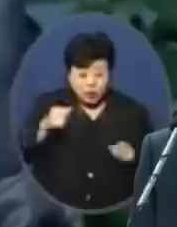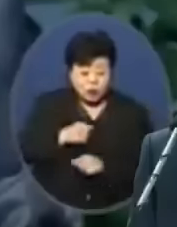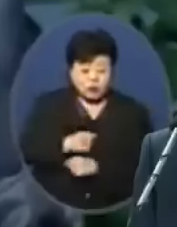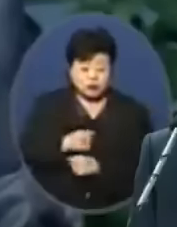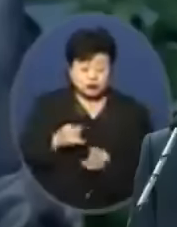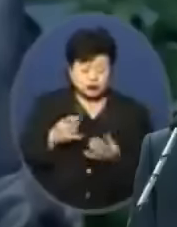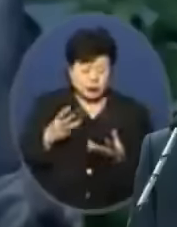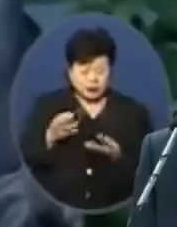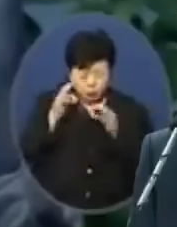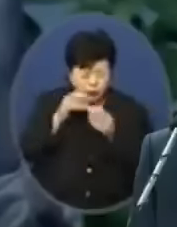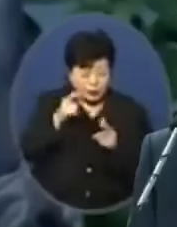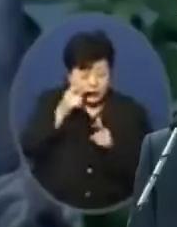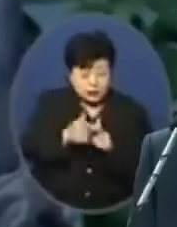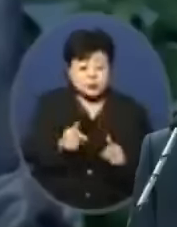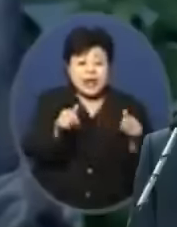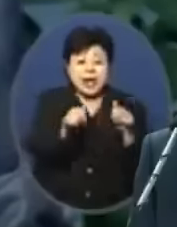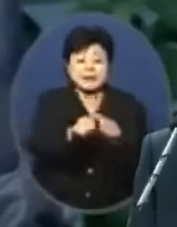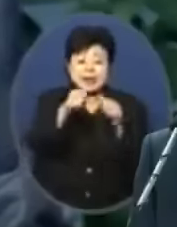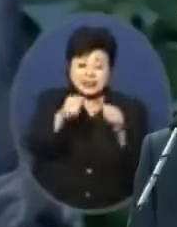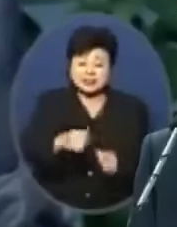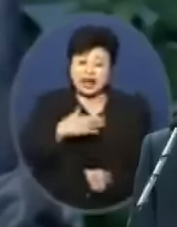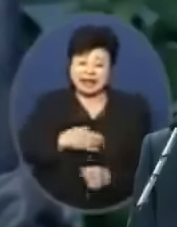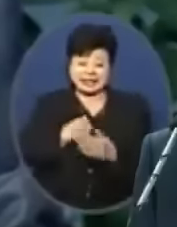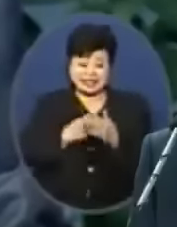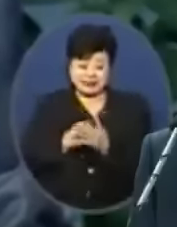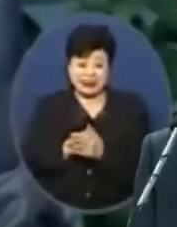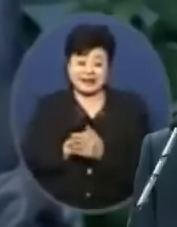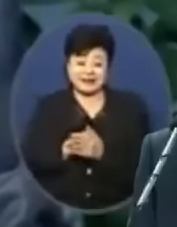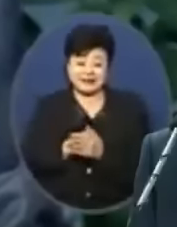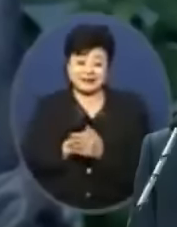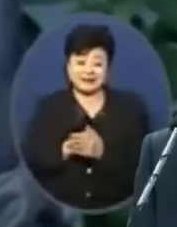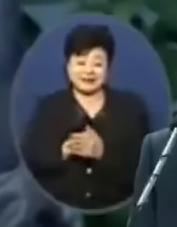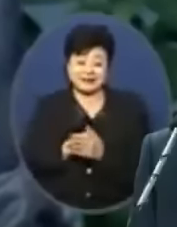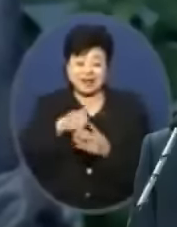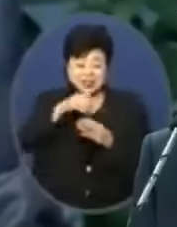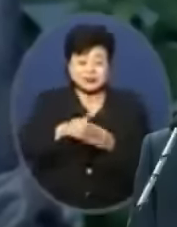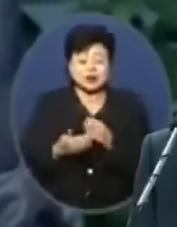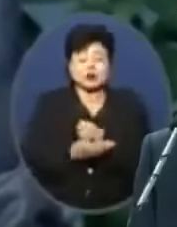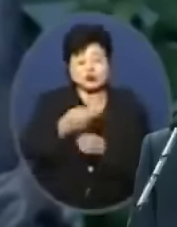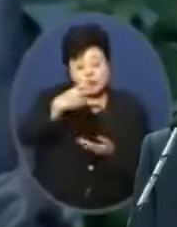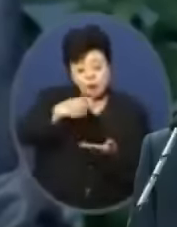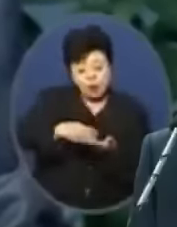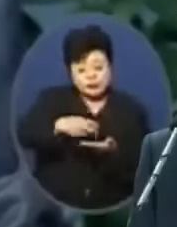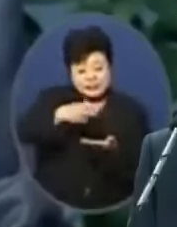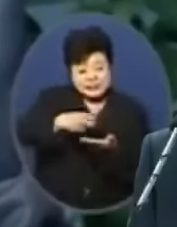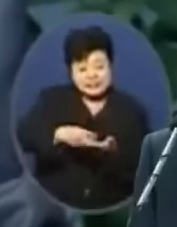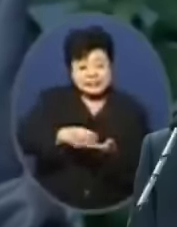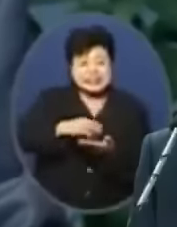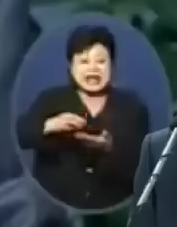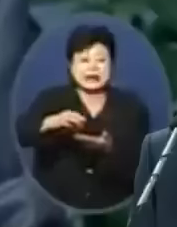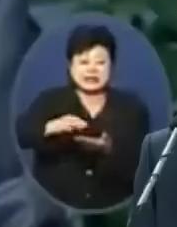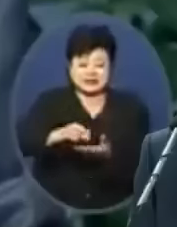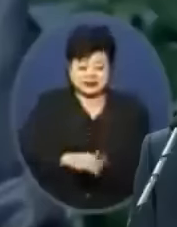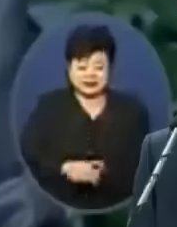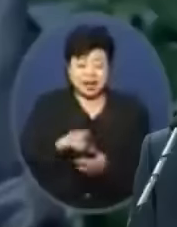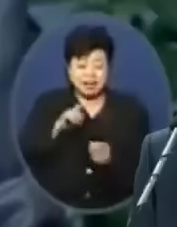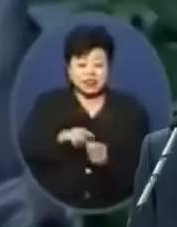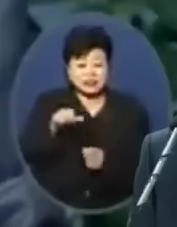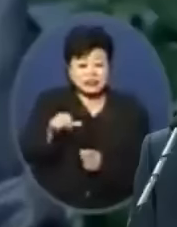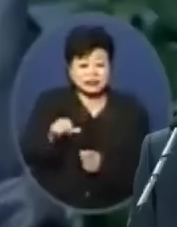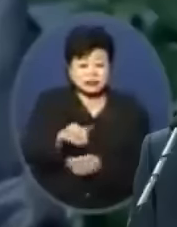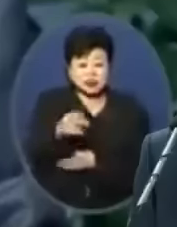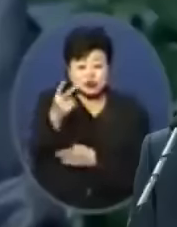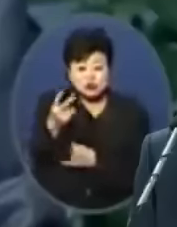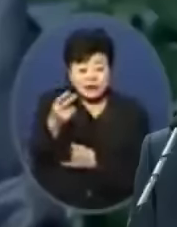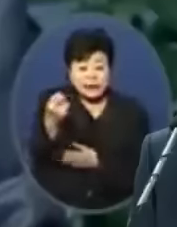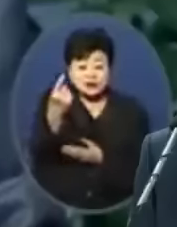본 것이 아니라 예수님이 같이 계신 것을 알기 때문에 심고 거두는 법칙을 사용해서 떡 다섯 덩어리와